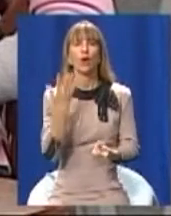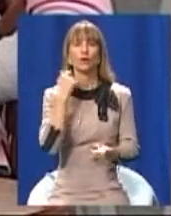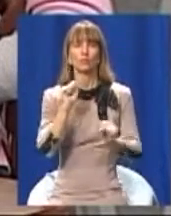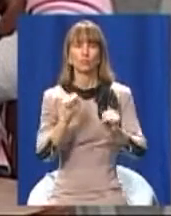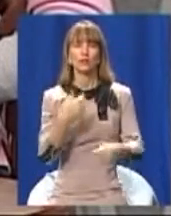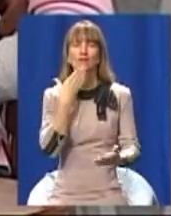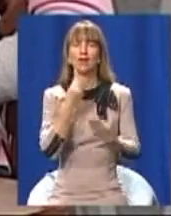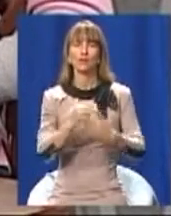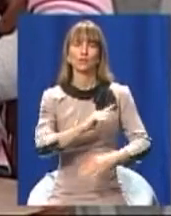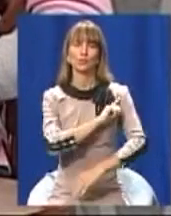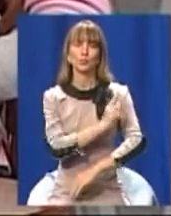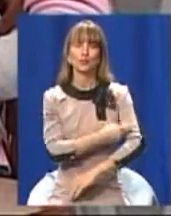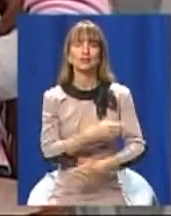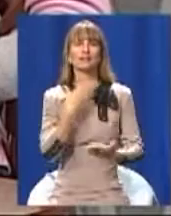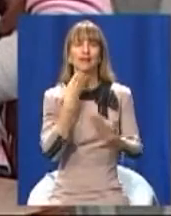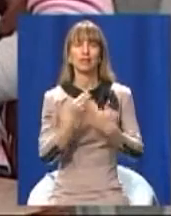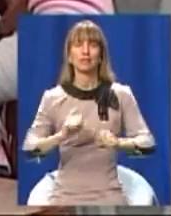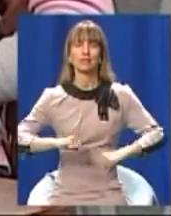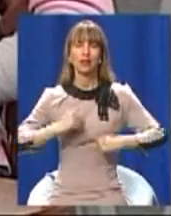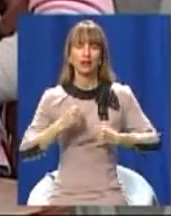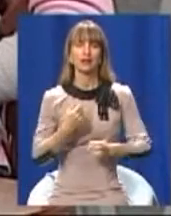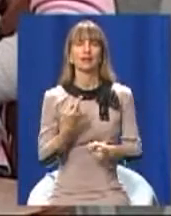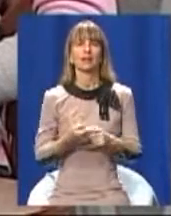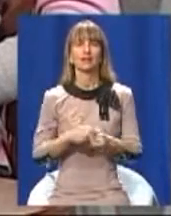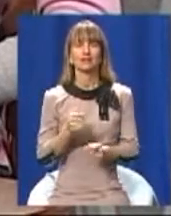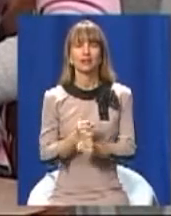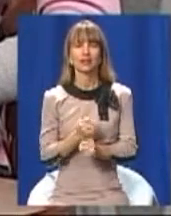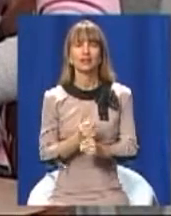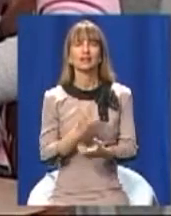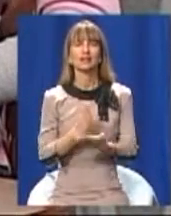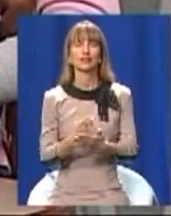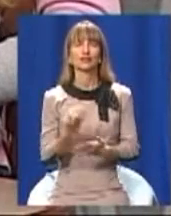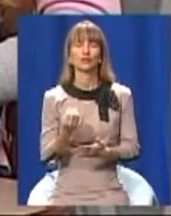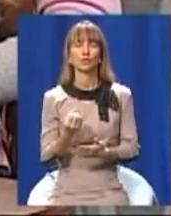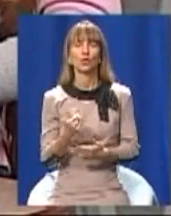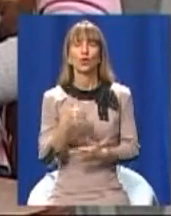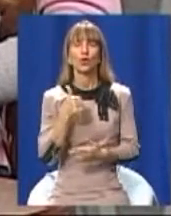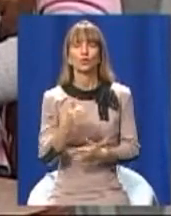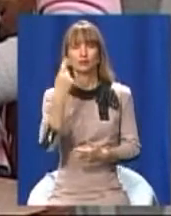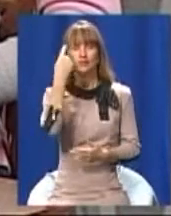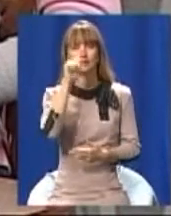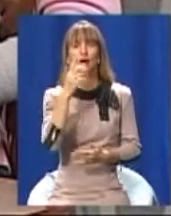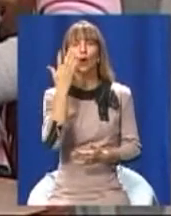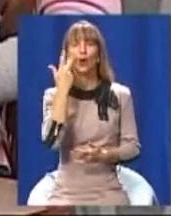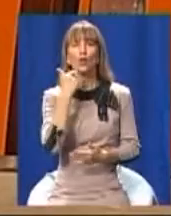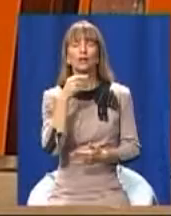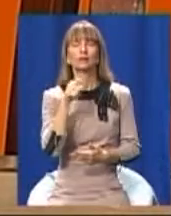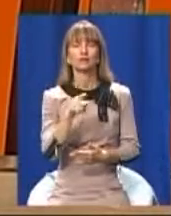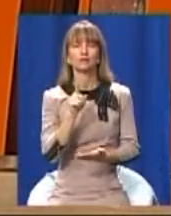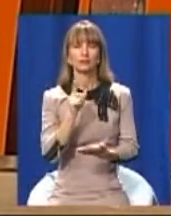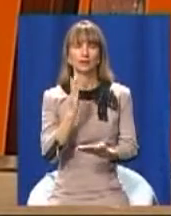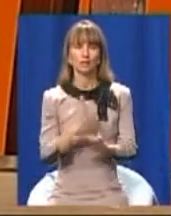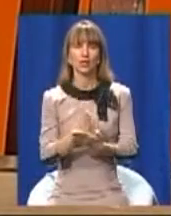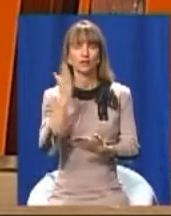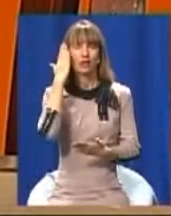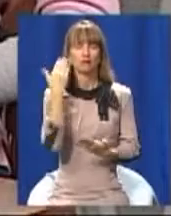можна власними зусиллями, власними стараннями їх створювати. До речі, є ще така дуже класна ідея, коли ти маєш якийсь певний